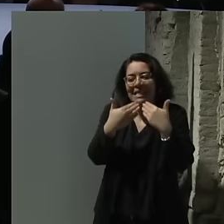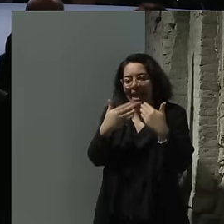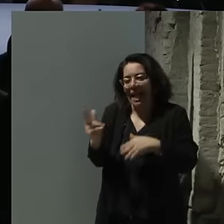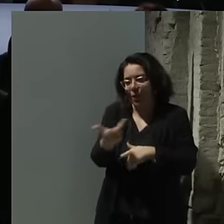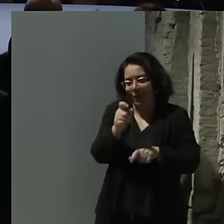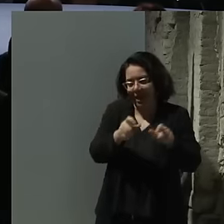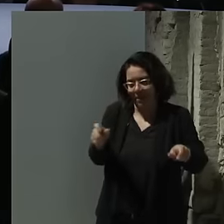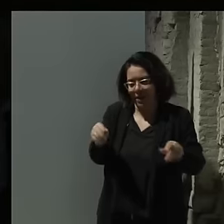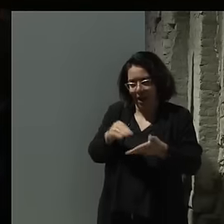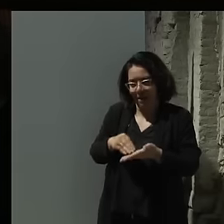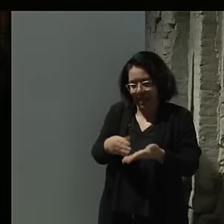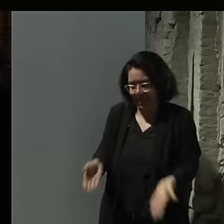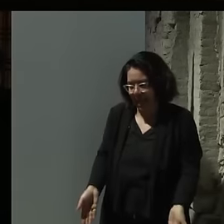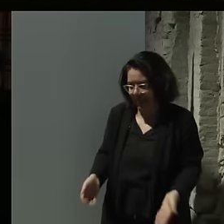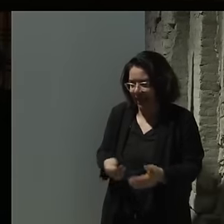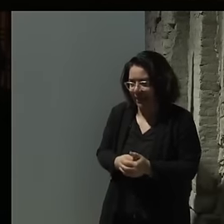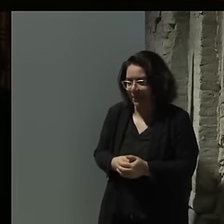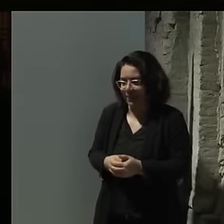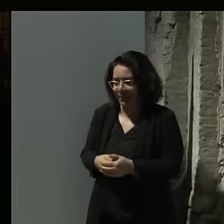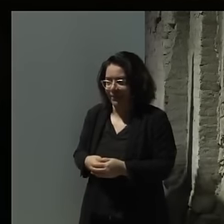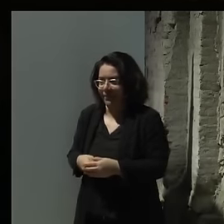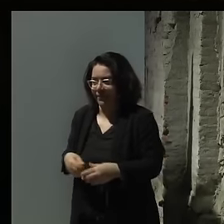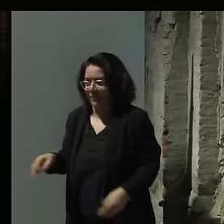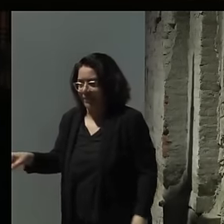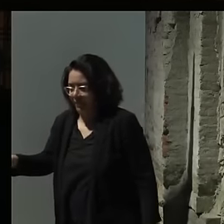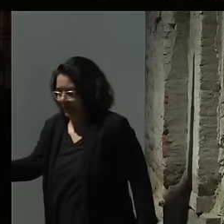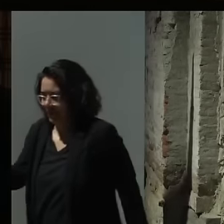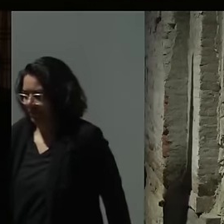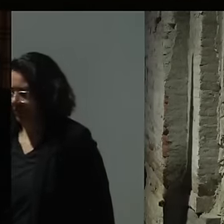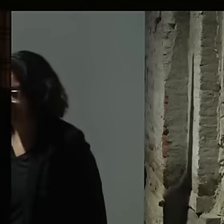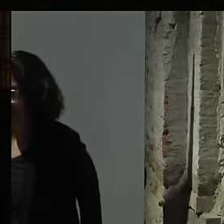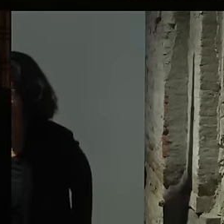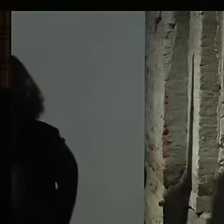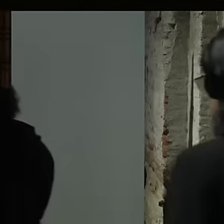essere stati con noi oggi alla stazione Leopolda e averci aiutato a riaccendere le stelle.